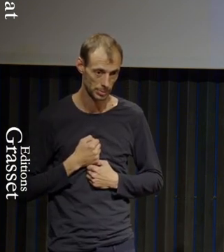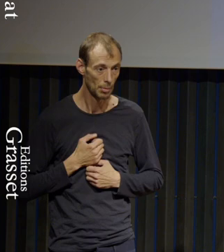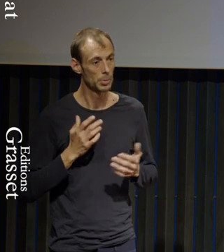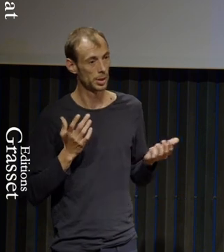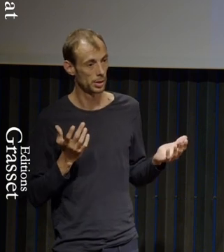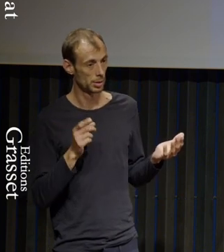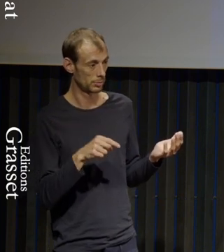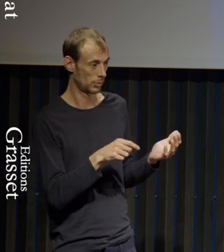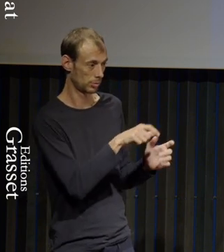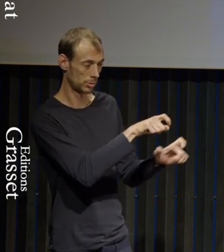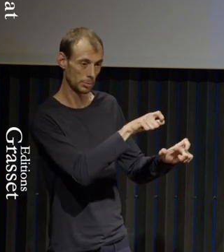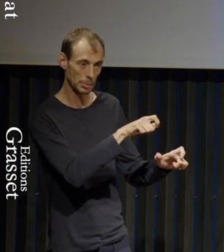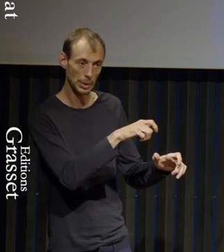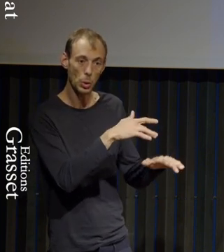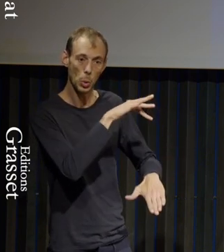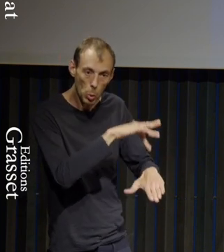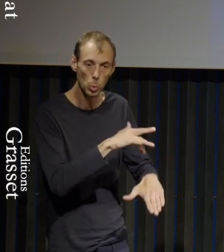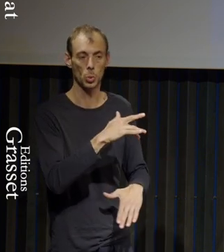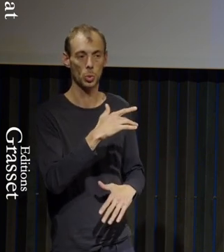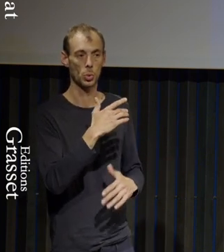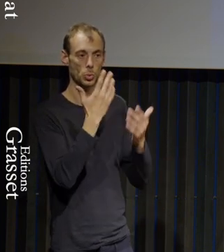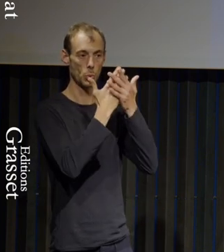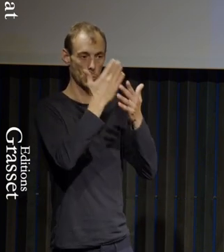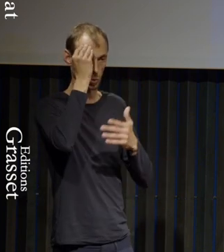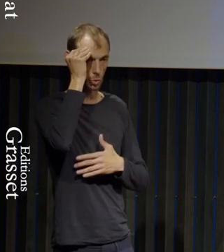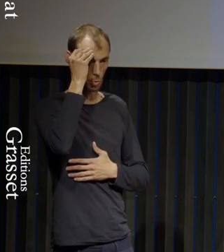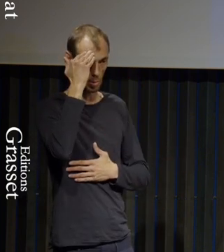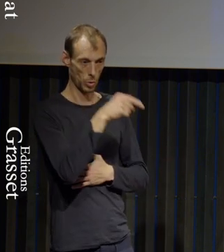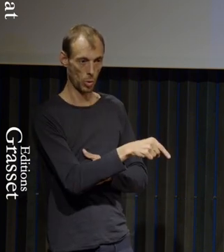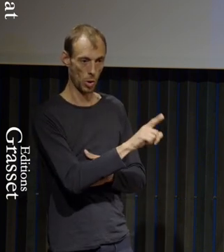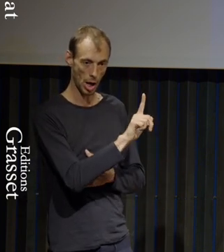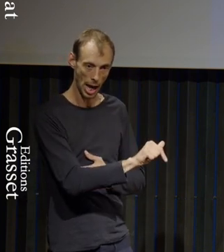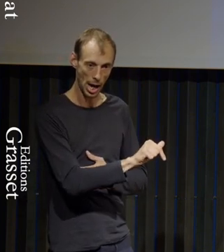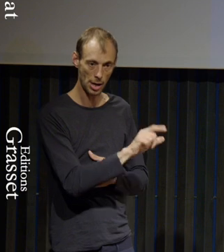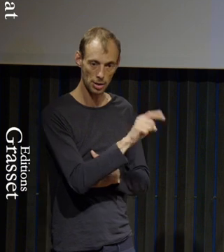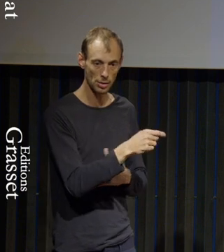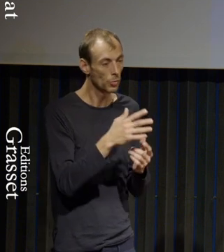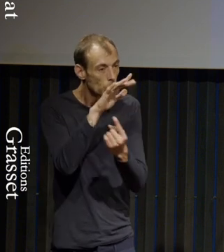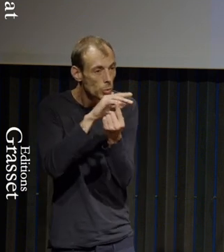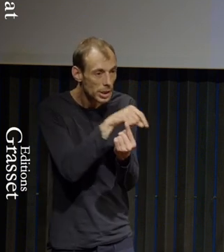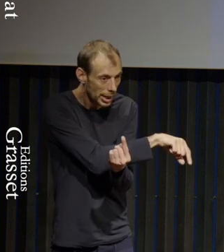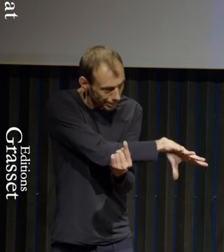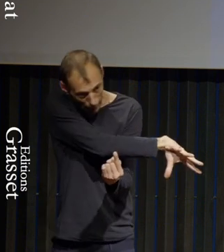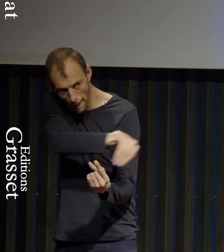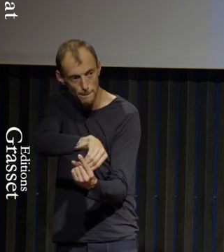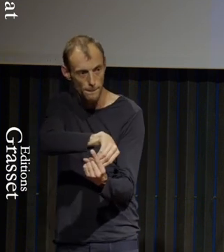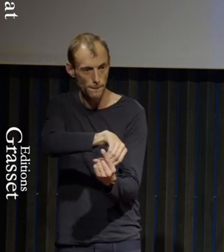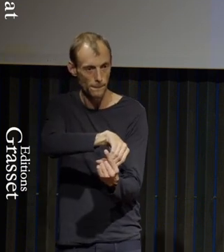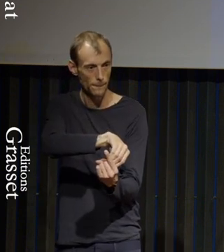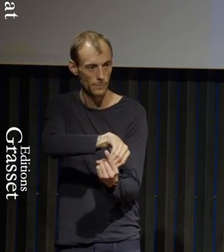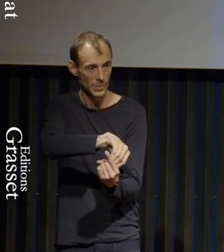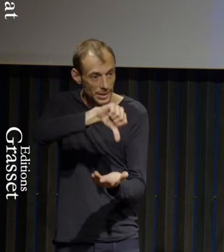puisqu'ils sont le témoin de ce qui fait de nous des êtres humains. Et donc je pense qu'il y a dans cette